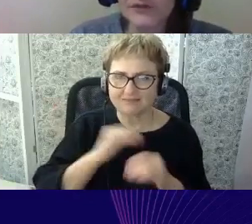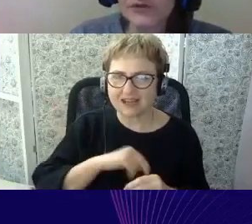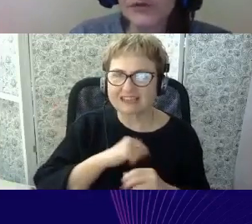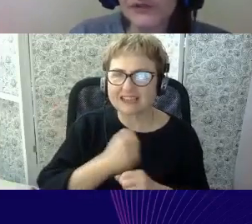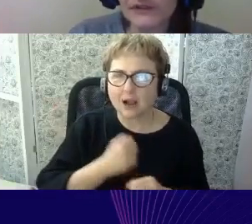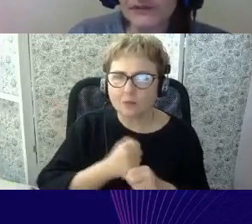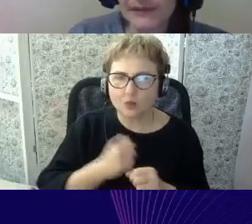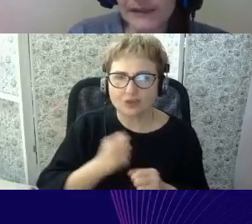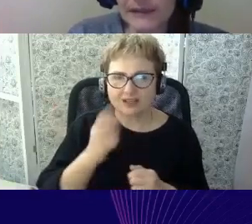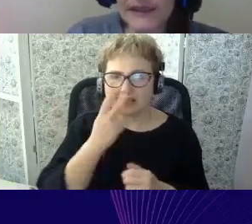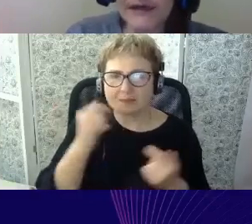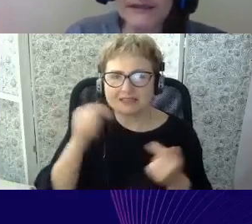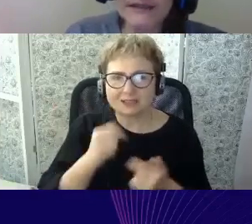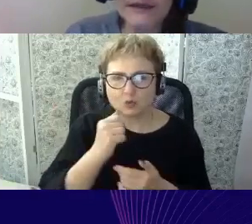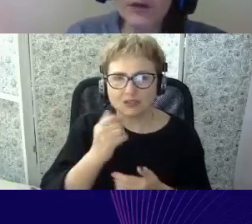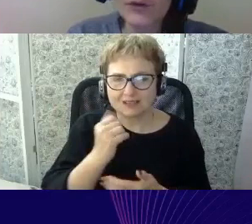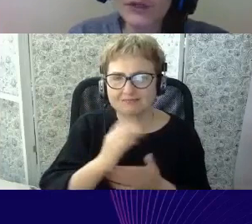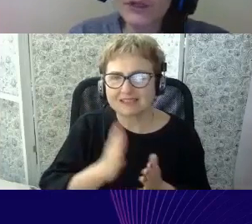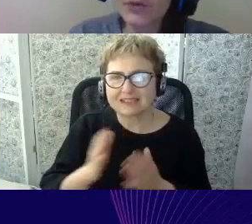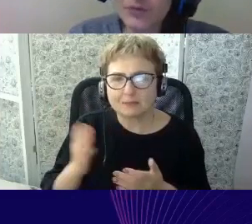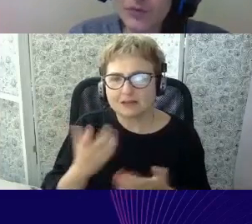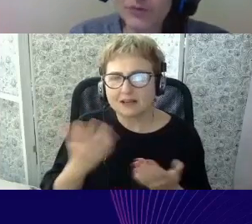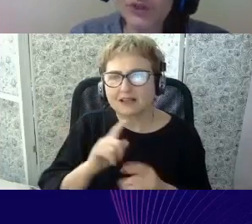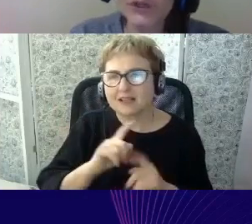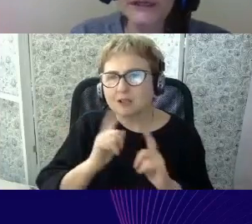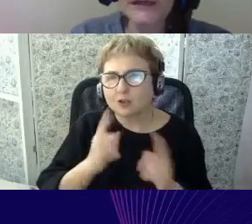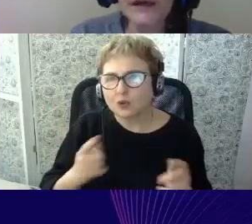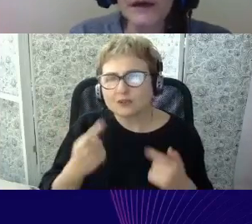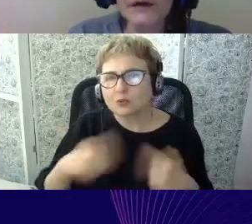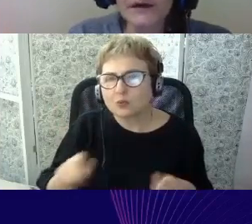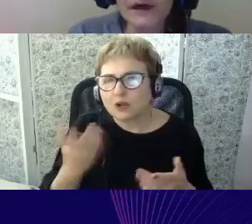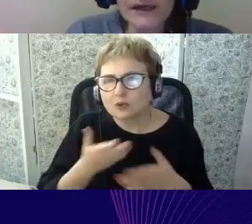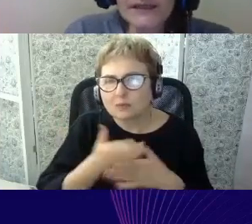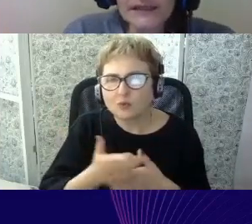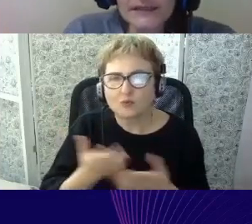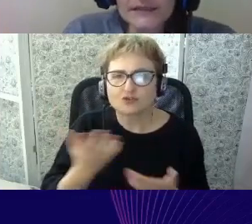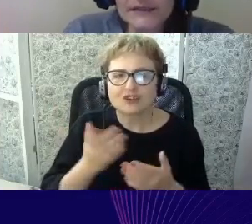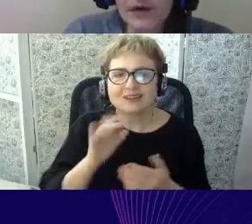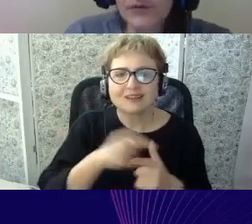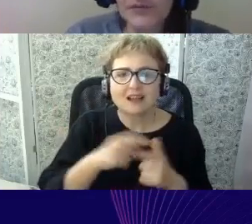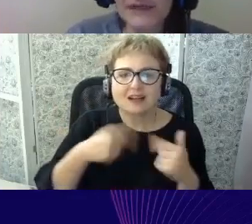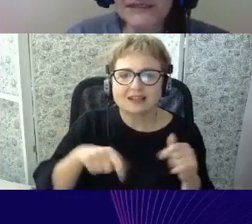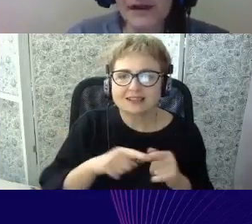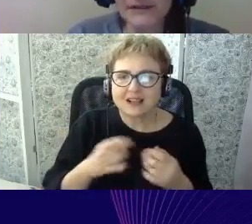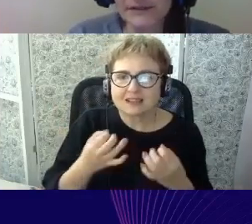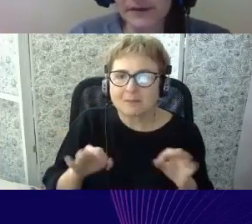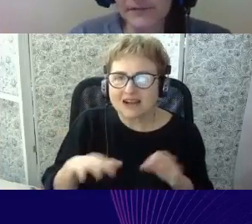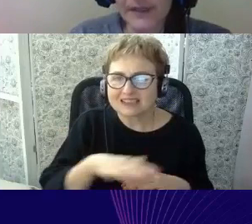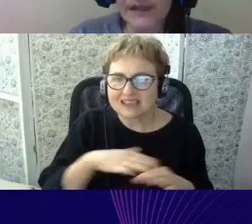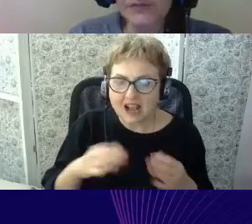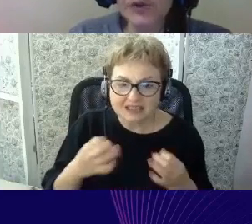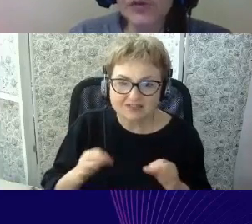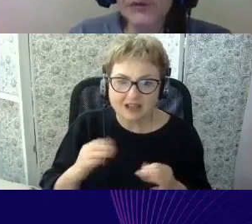разработки адаптационных дисциплин или оказания какой-то иной помощи, или организации какого-то